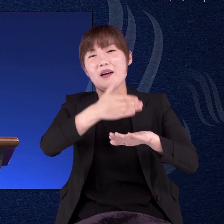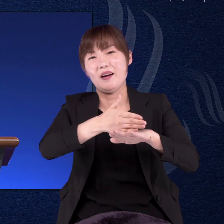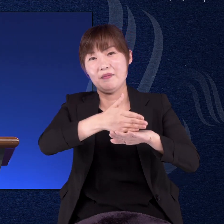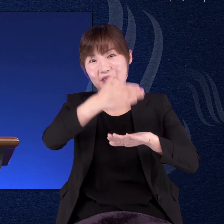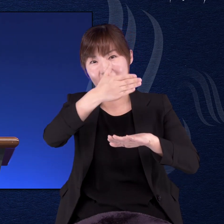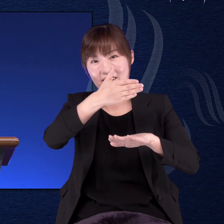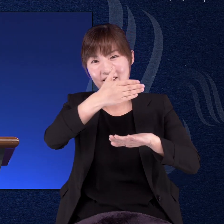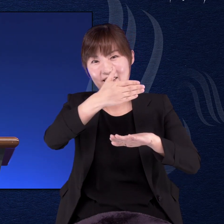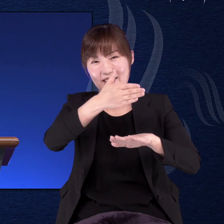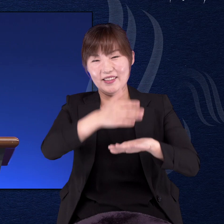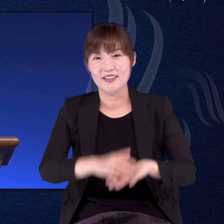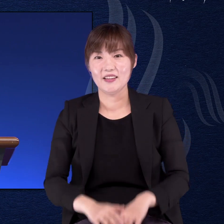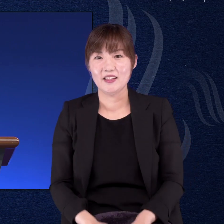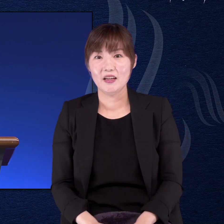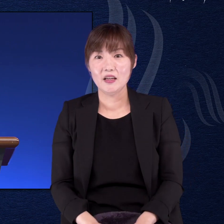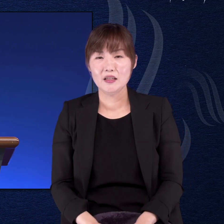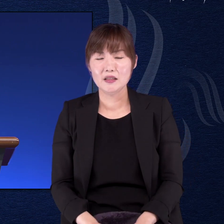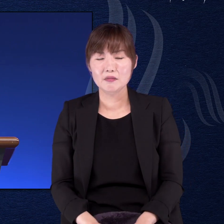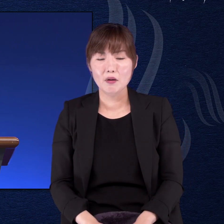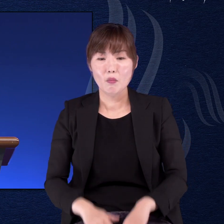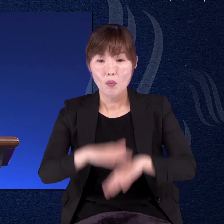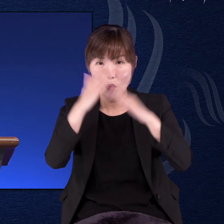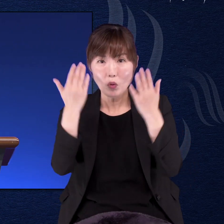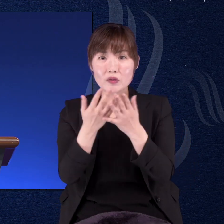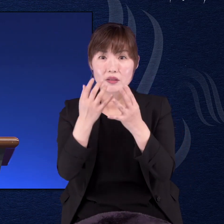개개인마다 다 다르거든요.